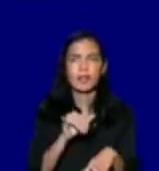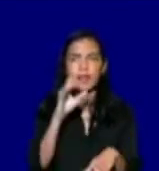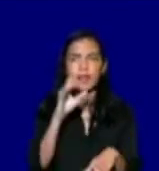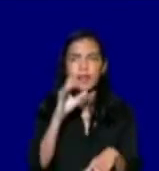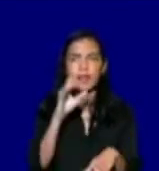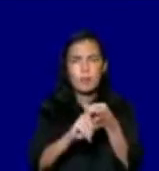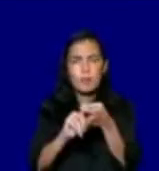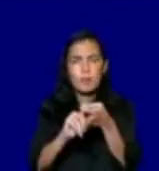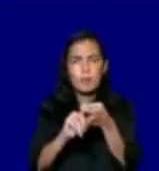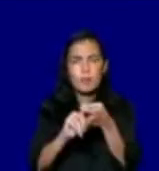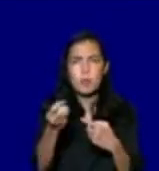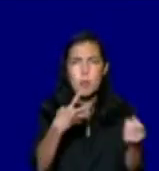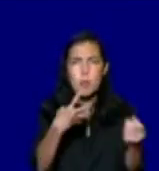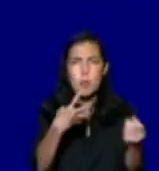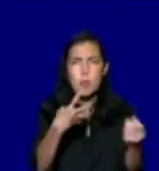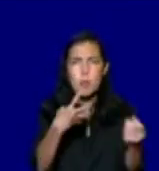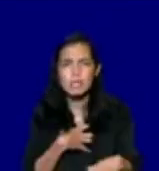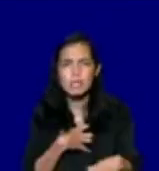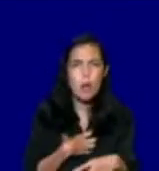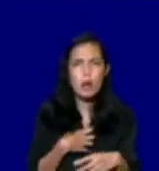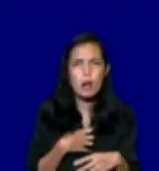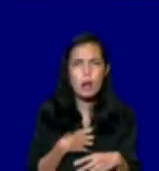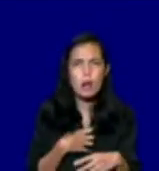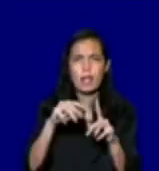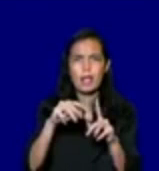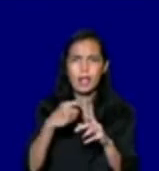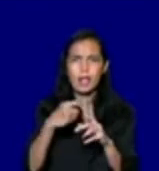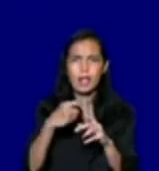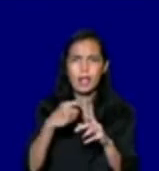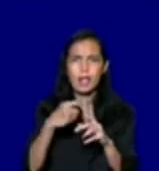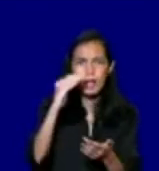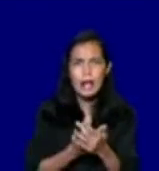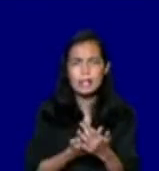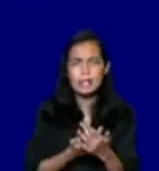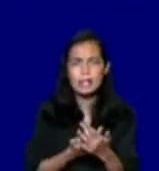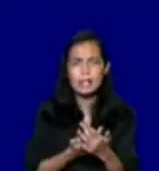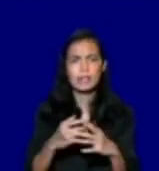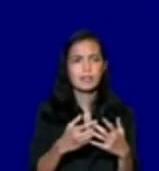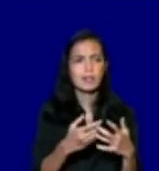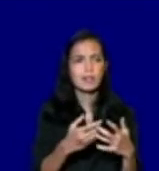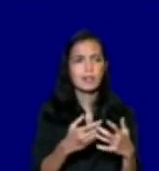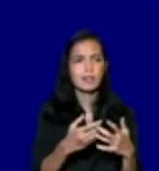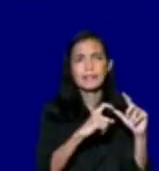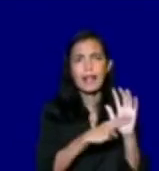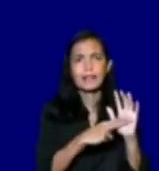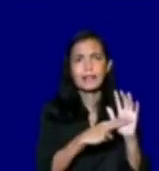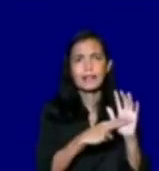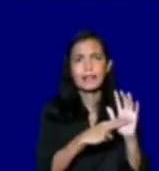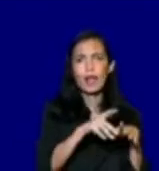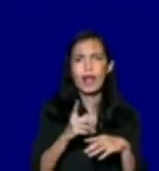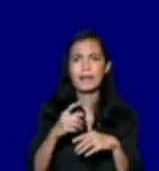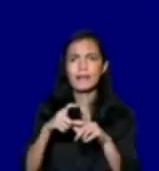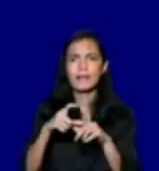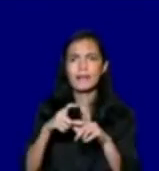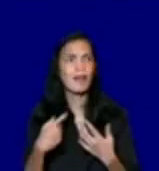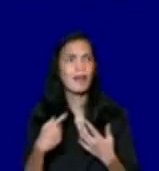teman-teman begitu P3K diputuskan untuk digaji sesuai dengan ASN ada banyak daerah yang anggarannya tidak cukup